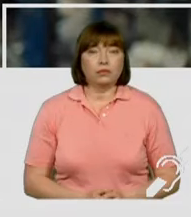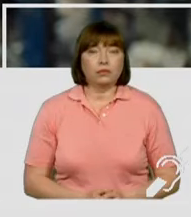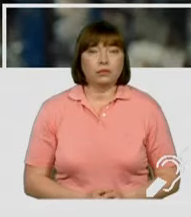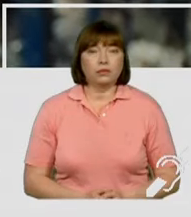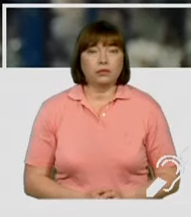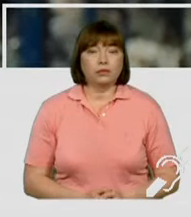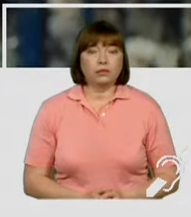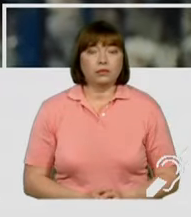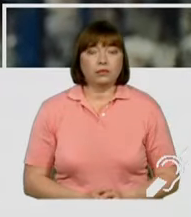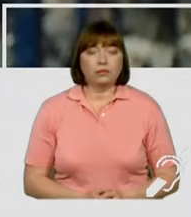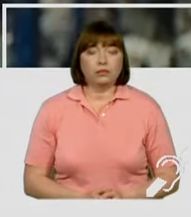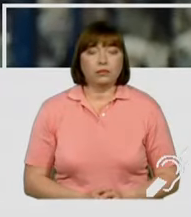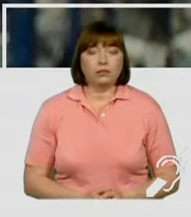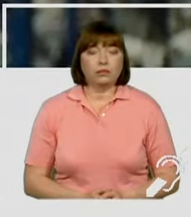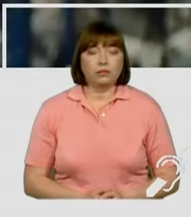UN Charter to be